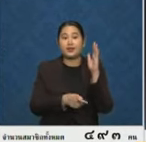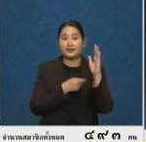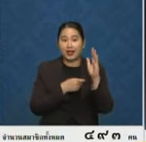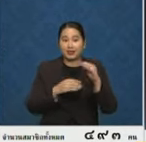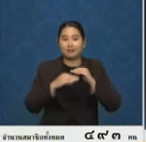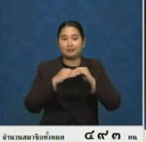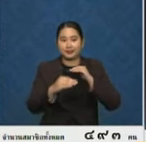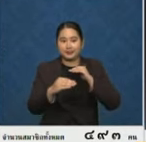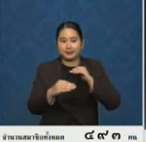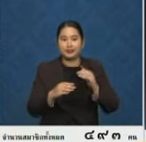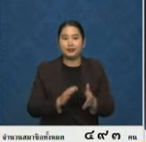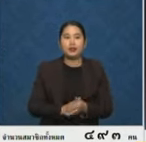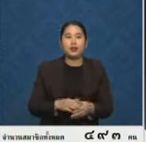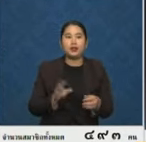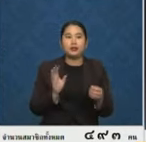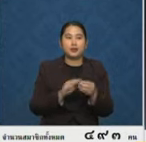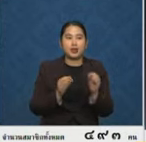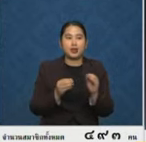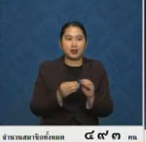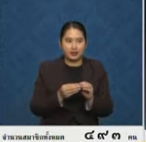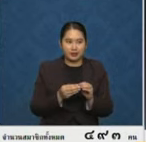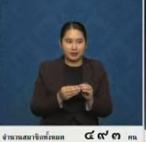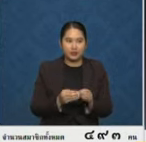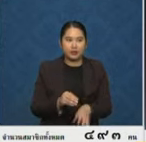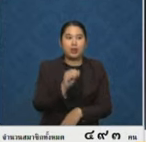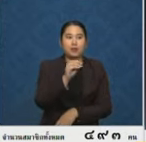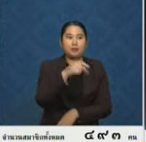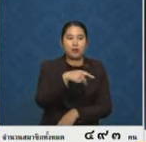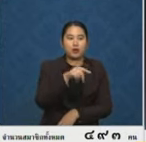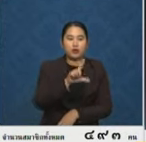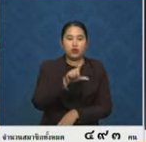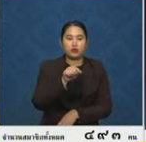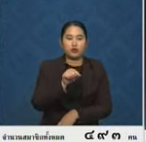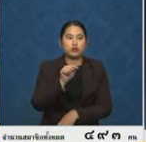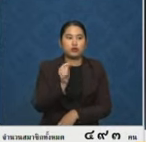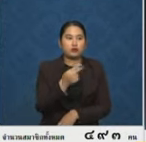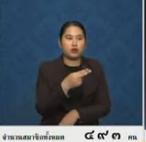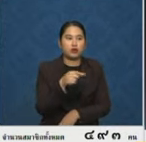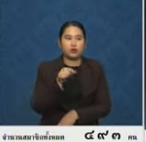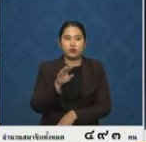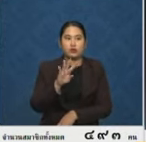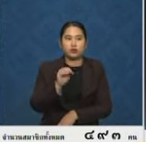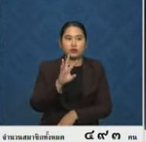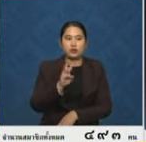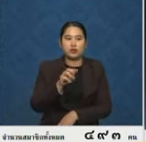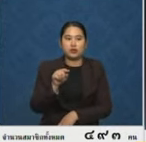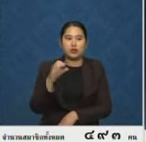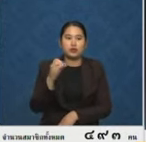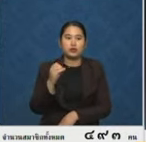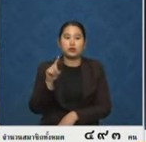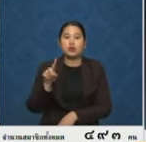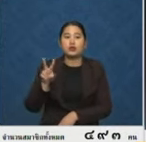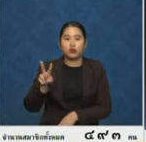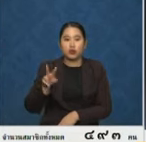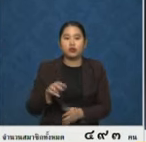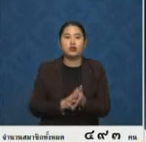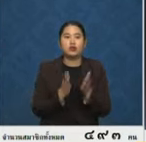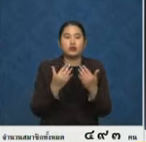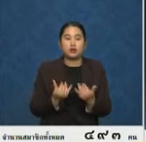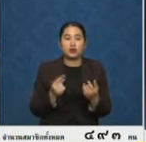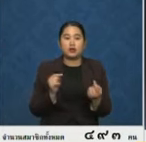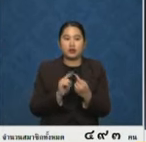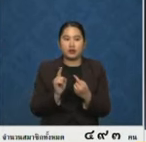นะคะสายพร.46ข 012สายเลียบคลองบางแก้วค่ะปัจจุบัน